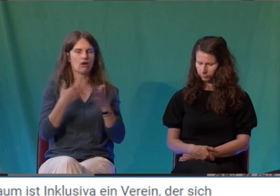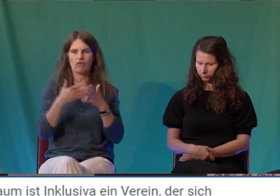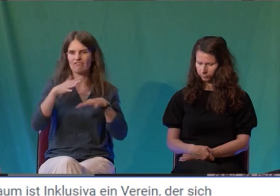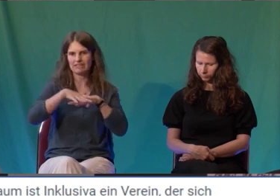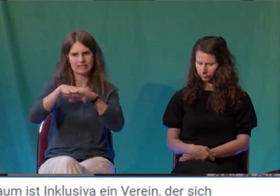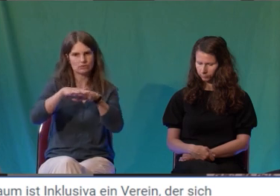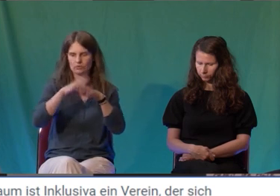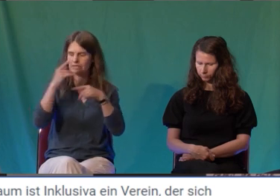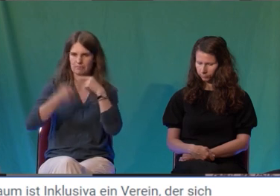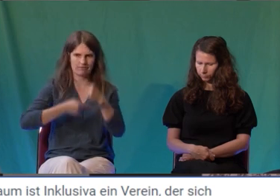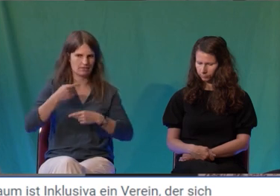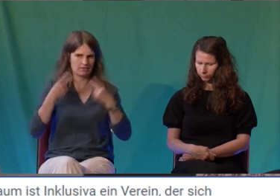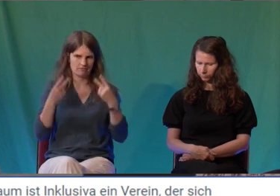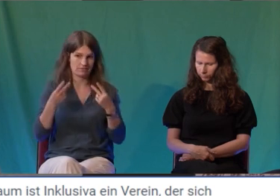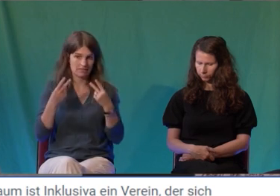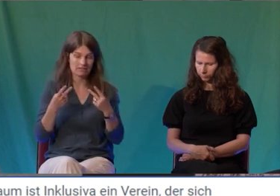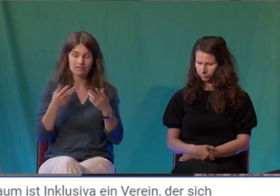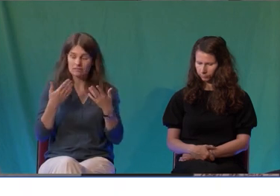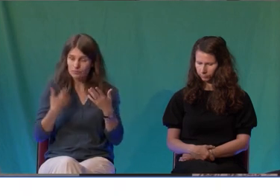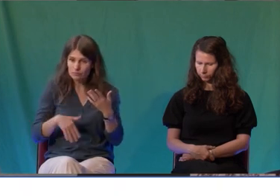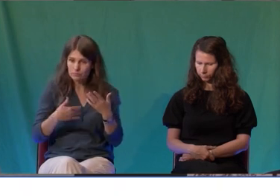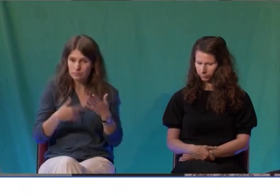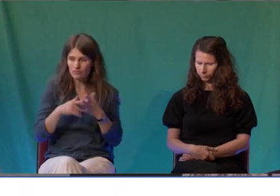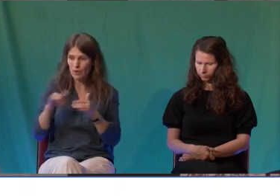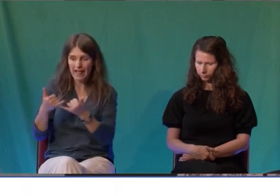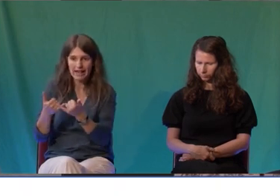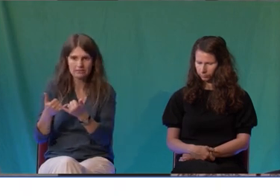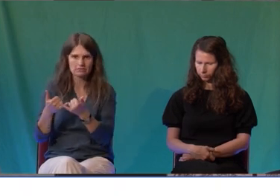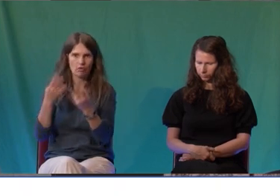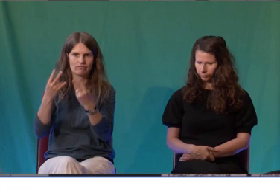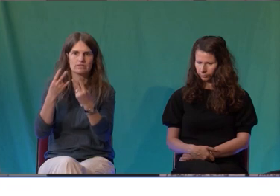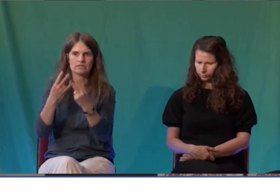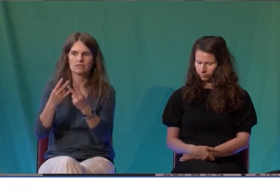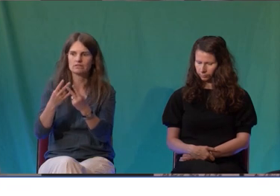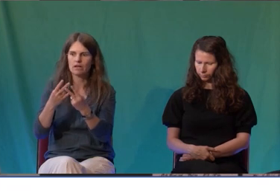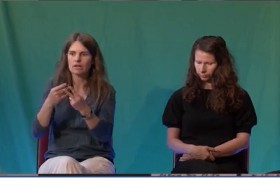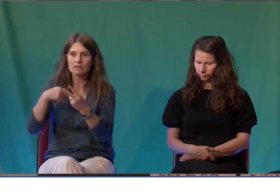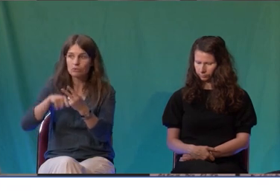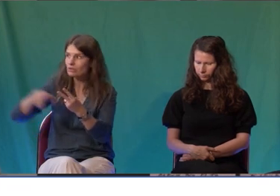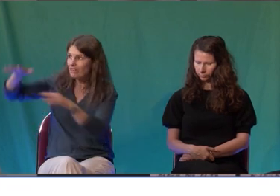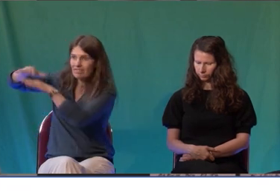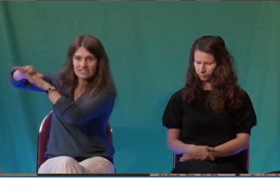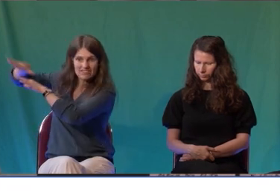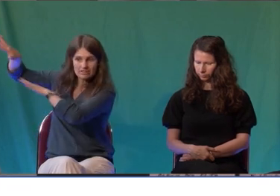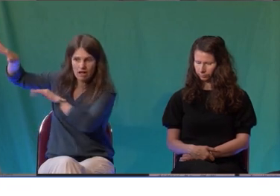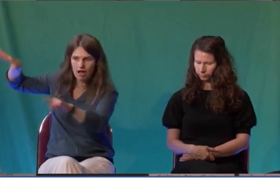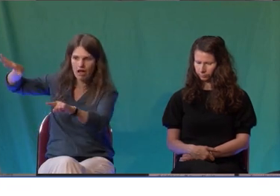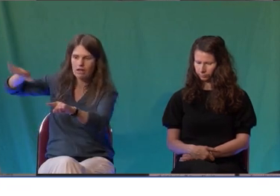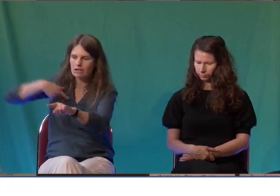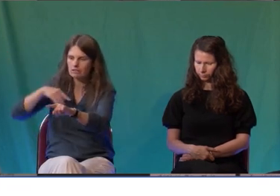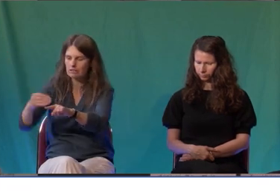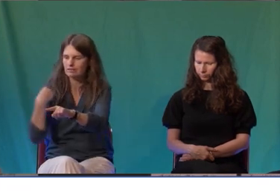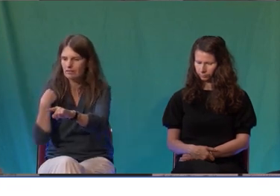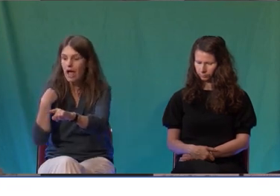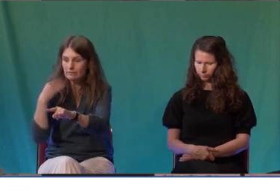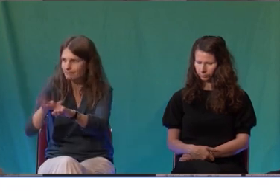rausgestellt hat wie hilfreich und wichtig das auch für die Eltern ist dass sie schnell und sinnvoll weitergelot werden also an